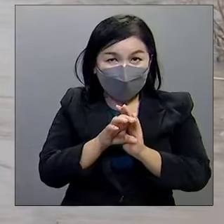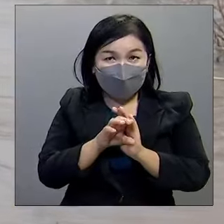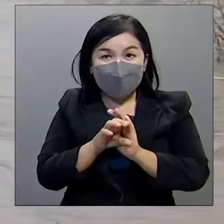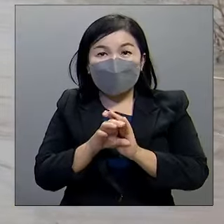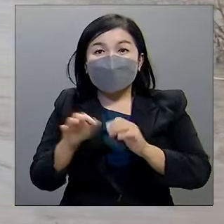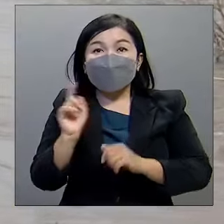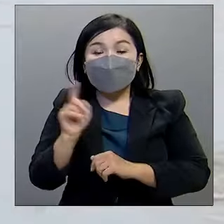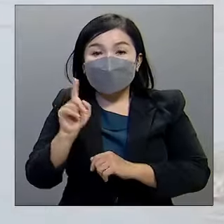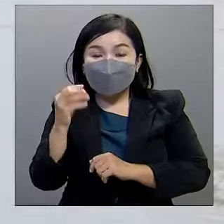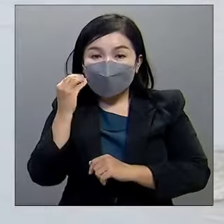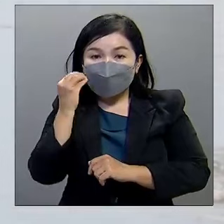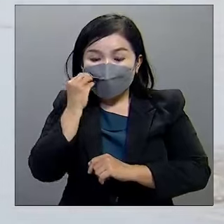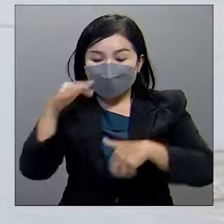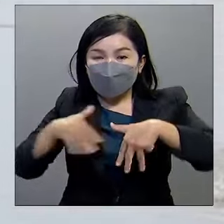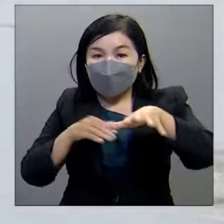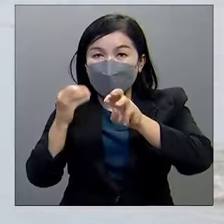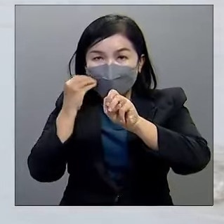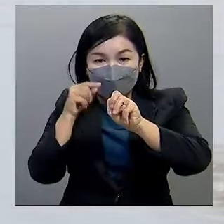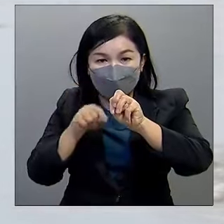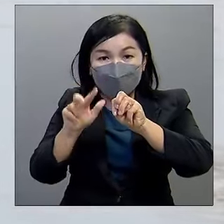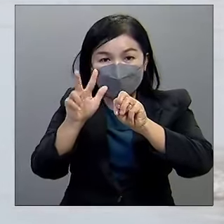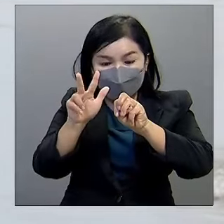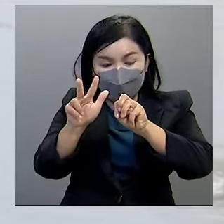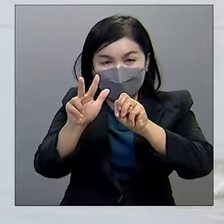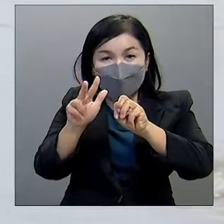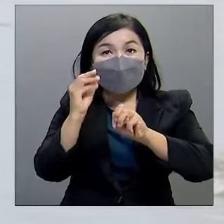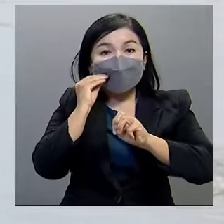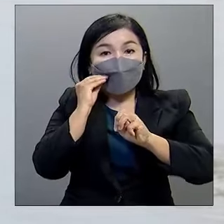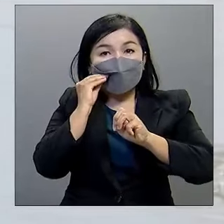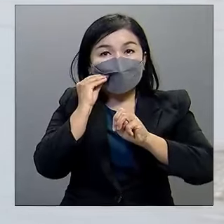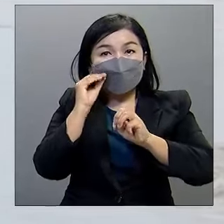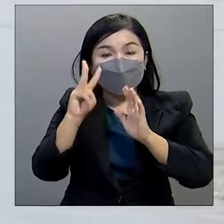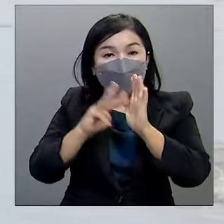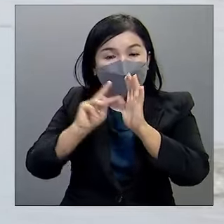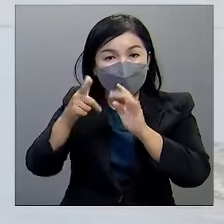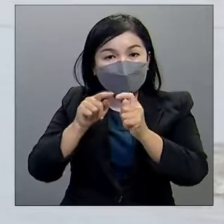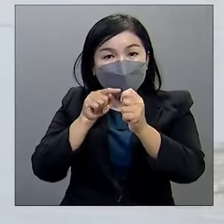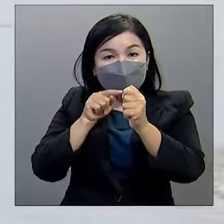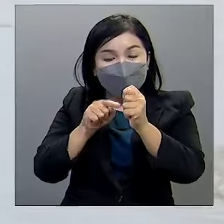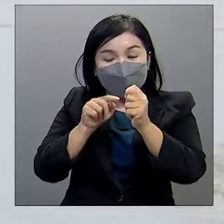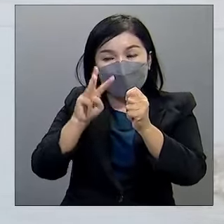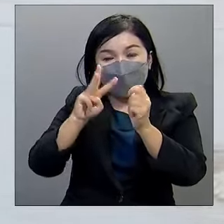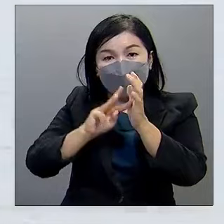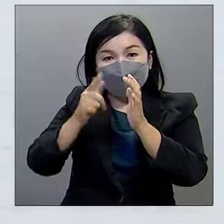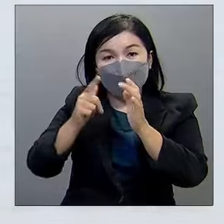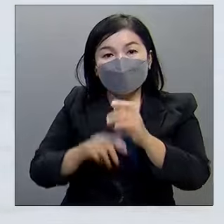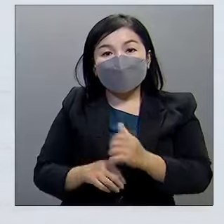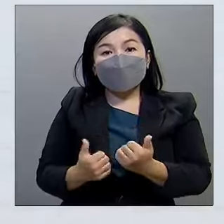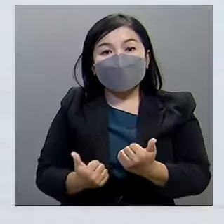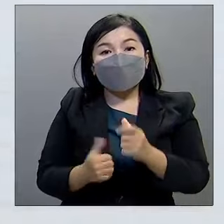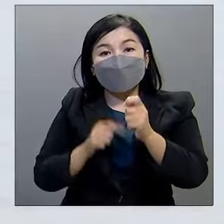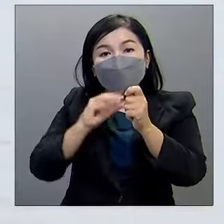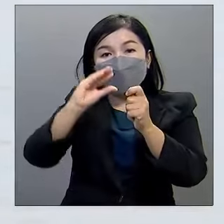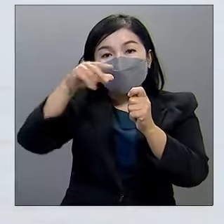คะก็คือที่บ้านหมู่3ที่หมู่3บ้านวังเทโพตำบลวังจิกอำเภอโพประทับช้างจังหวัด